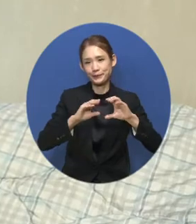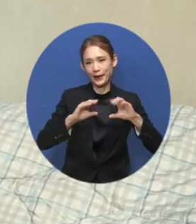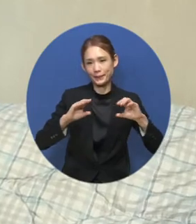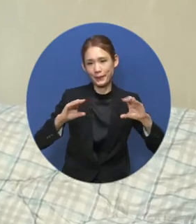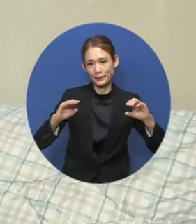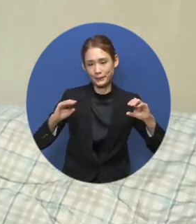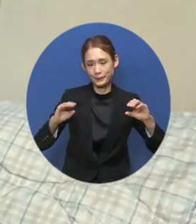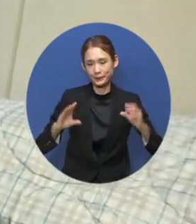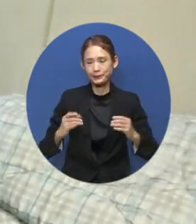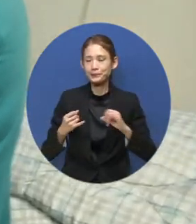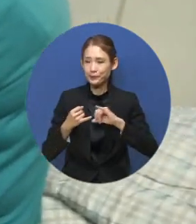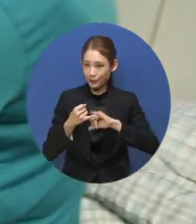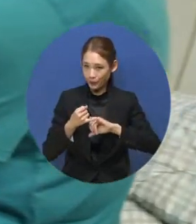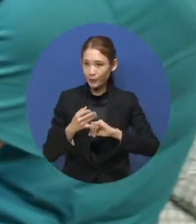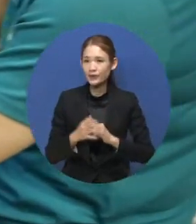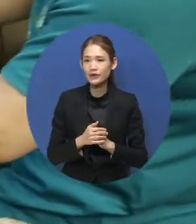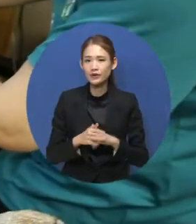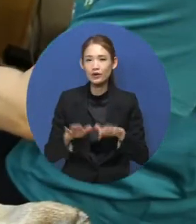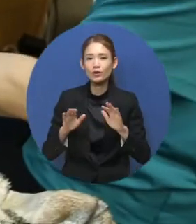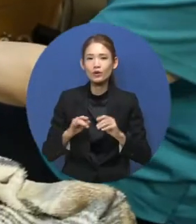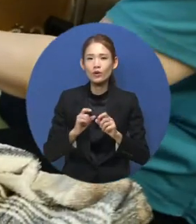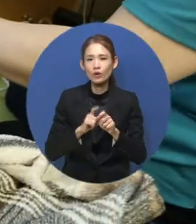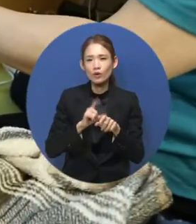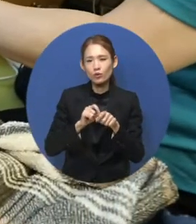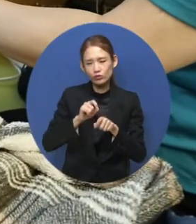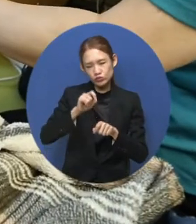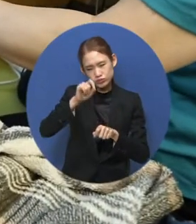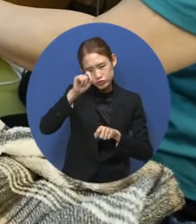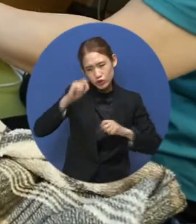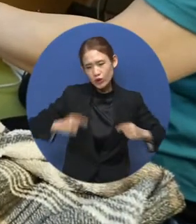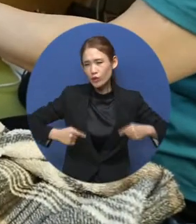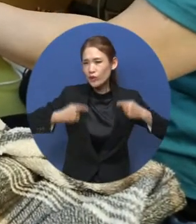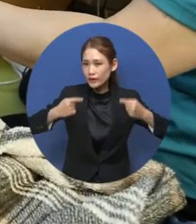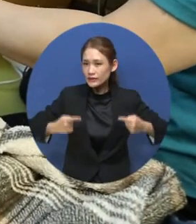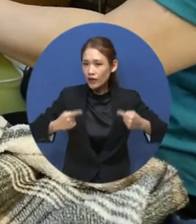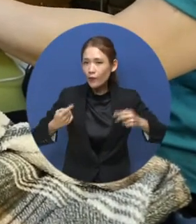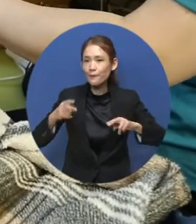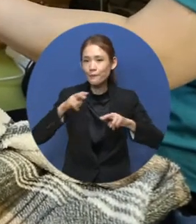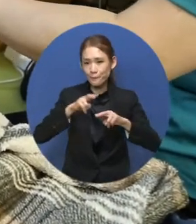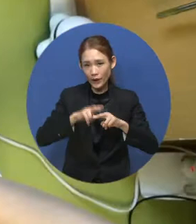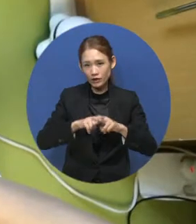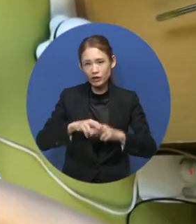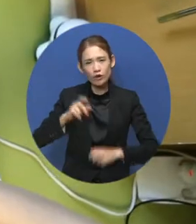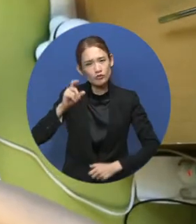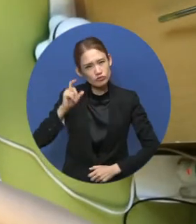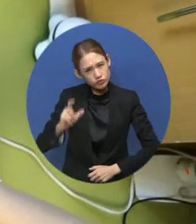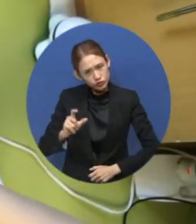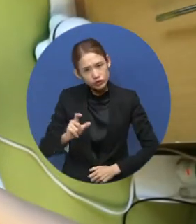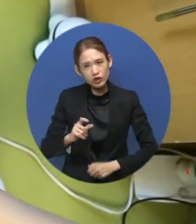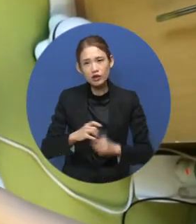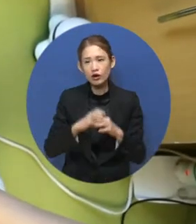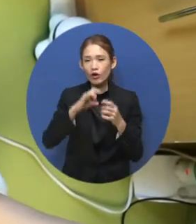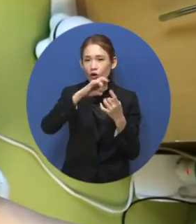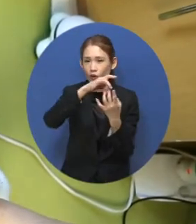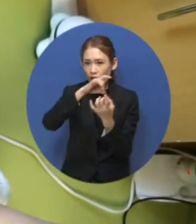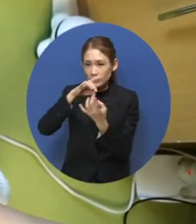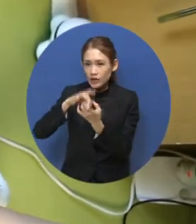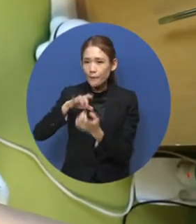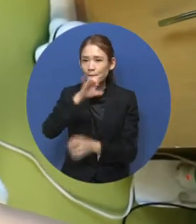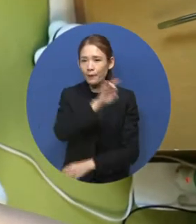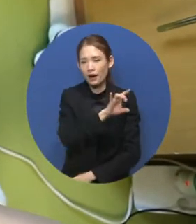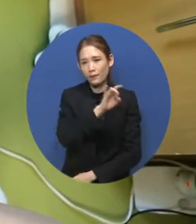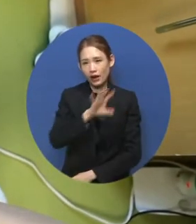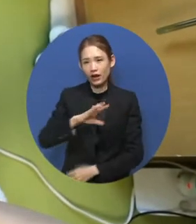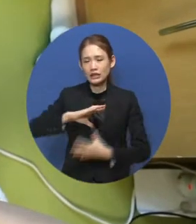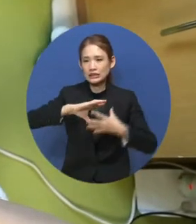하는데요. 오랜 휠체어 생활로 굳어진 몸을 관절 마디마디 근육